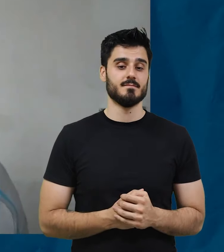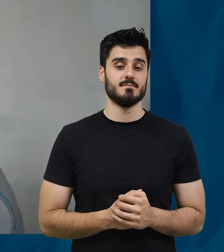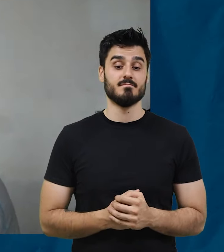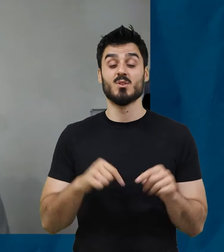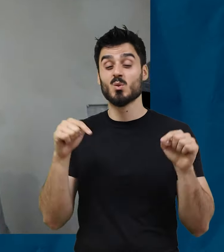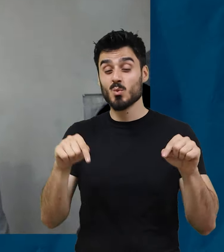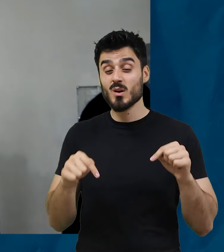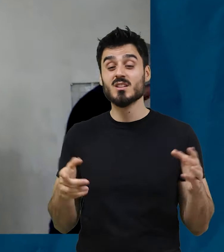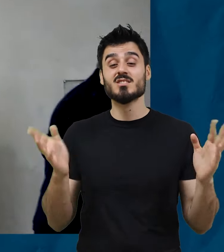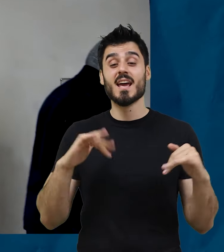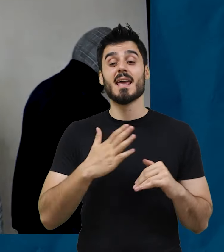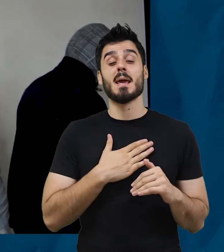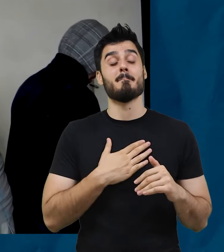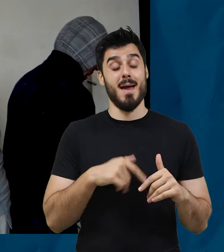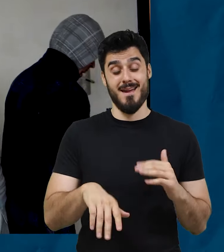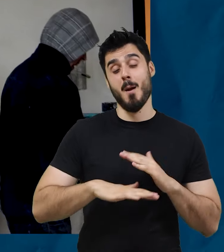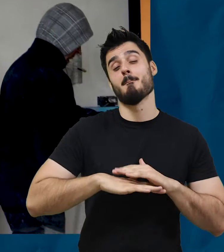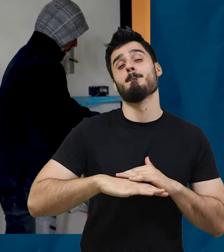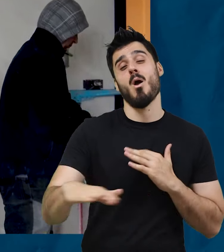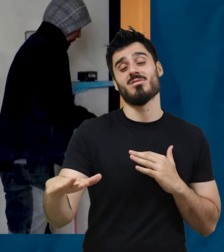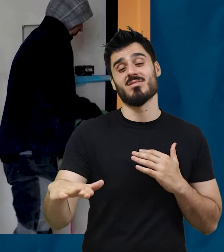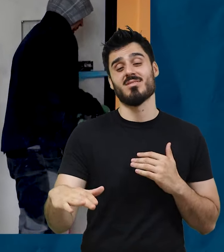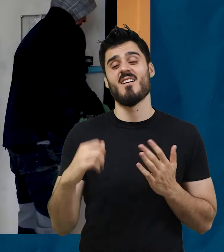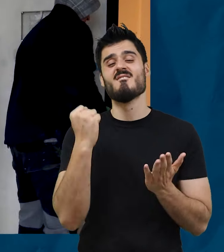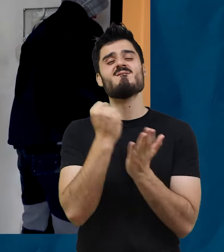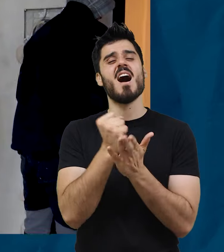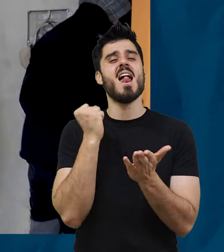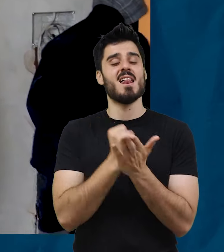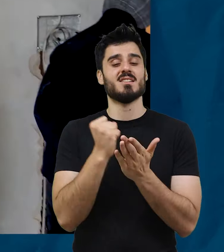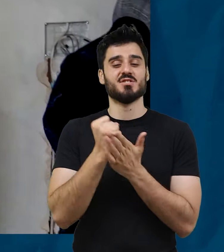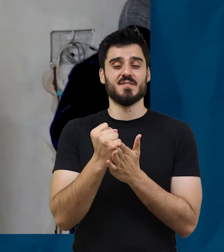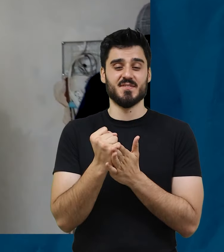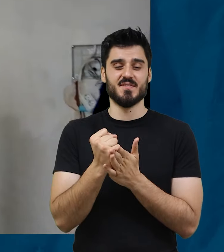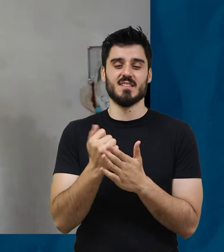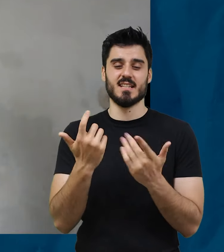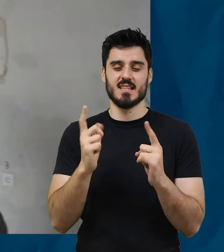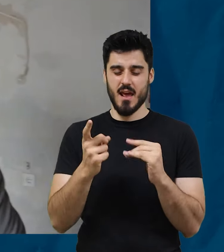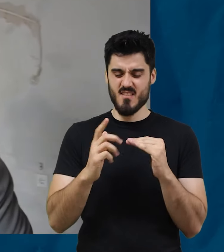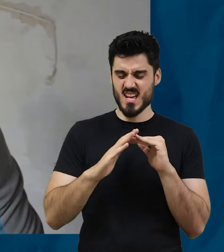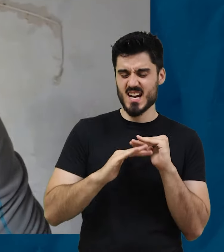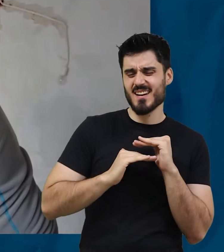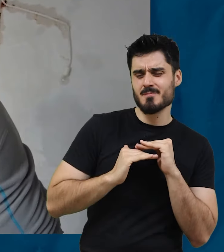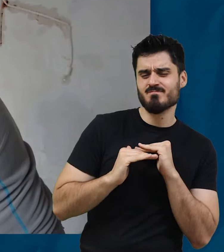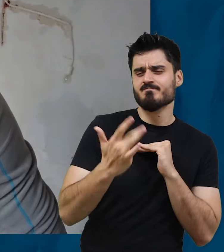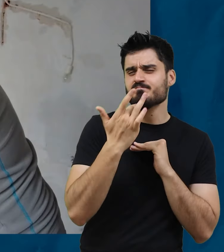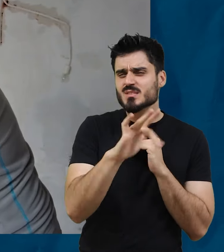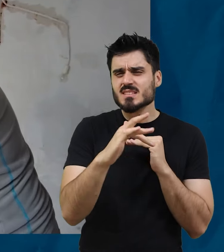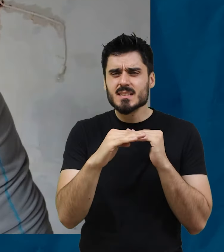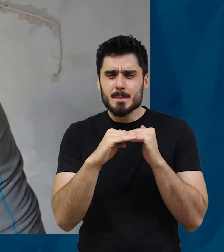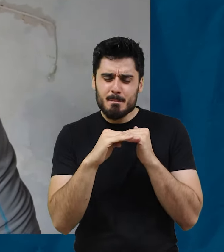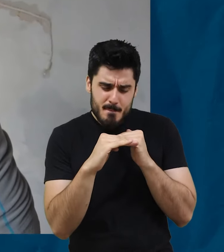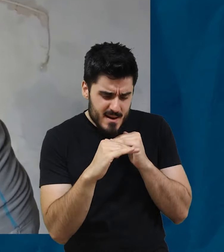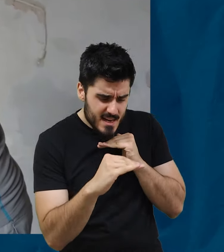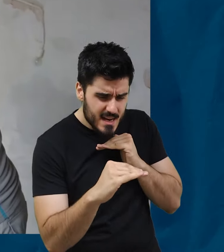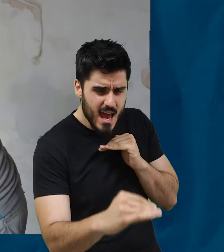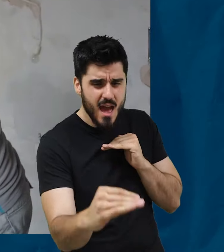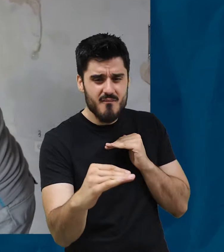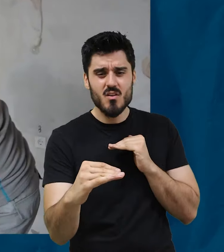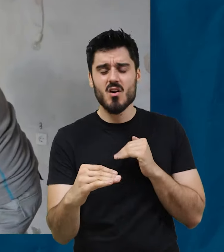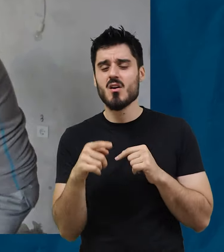Тук ще има индустриален пот. За целта трябва да изравним идеално пода. Ще